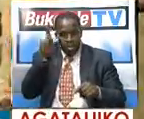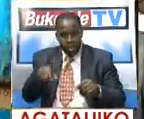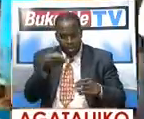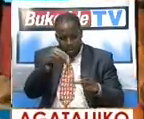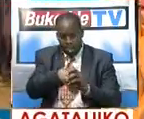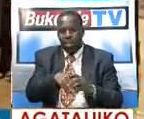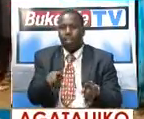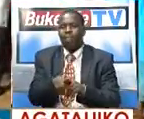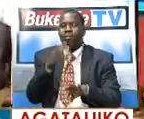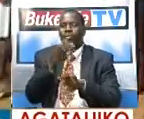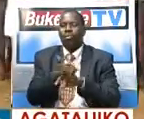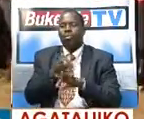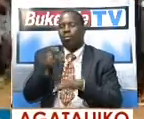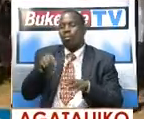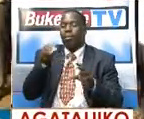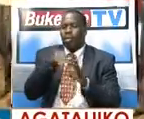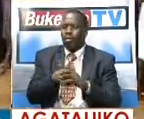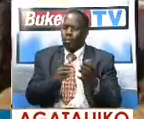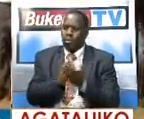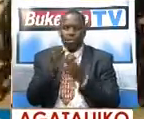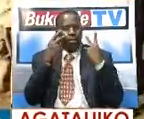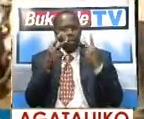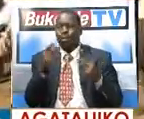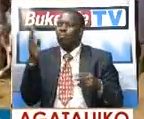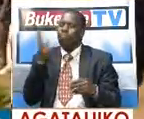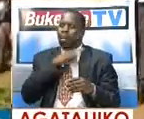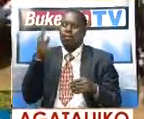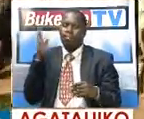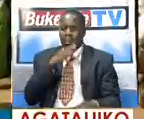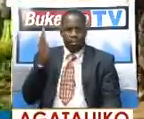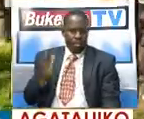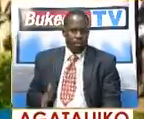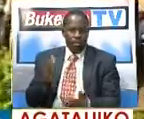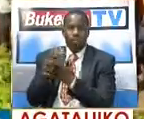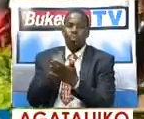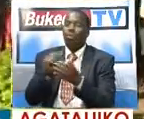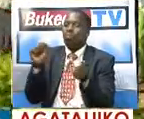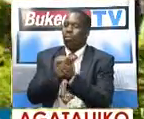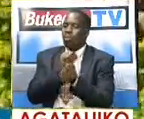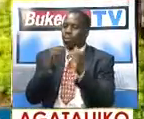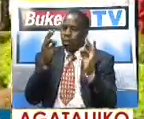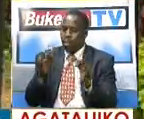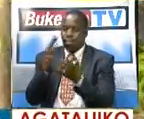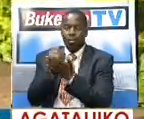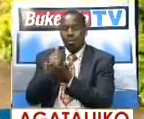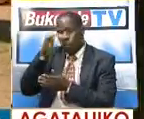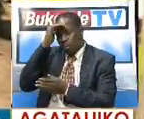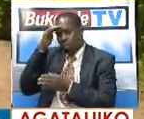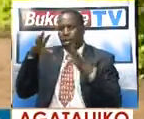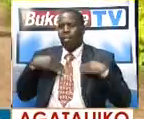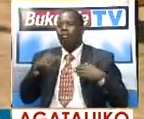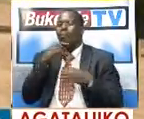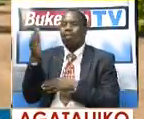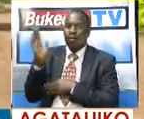Ekikolwa kino kiwakanyiziddwa abantu abasinga obunyi nga bagamba nti ebikolera bibadde bikyamu kuba ebyokola omunyi n'ebitega tebigiddwamu nti poliisi yakkiriza omusajja onna gy'ekiro